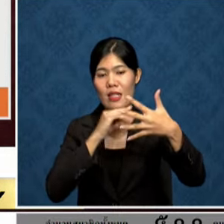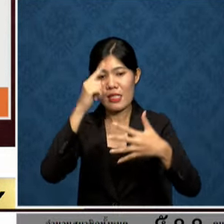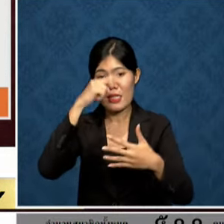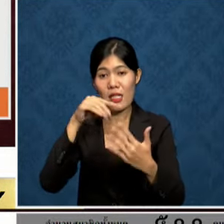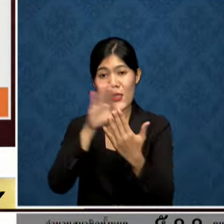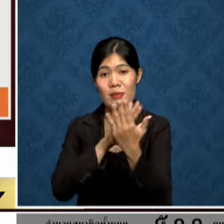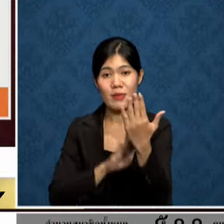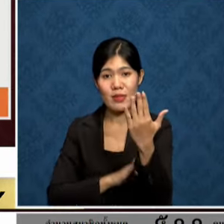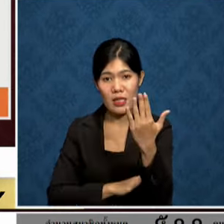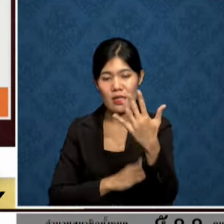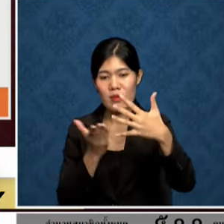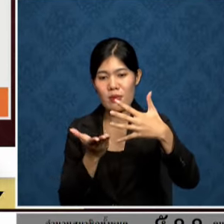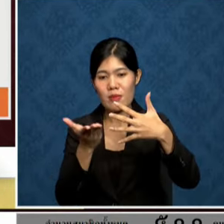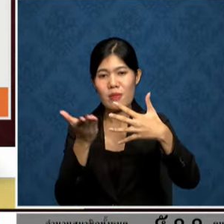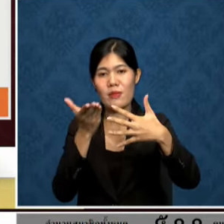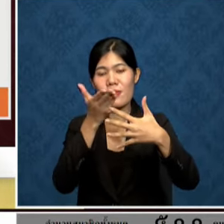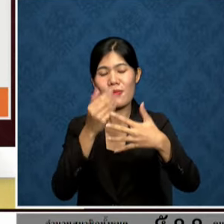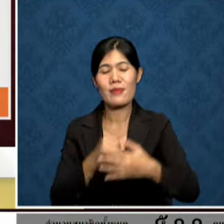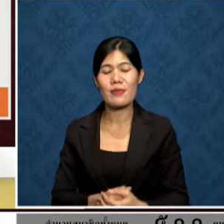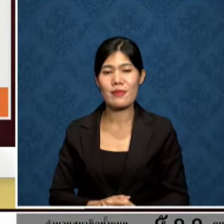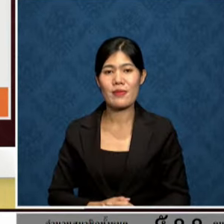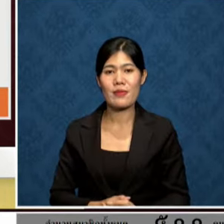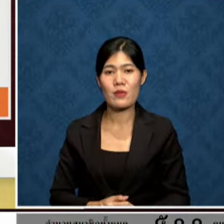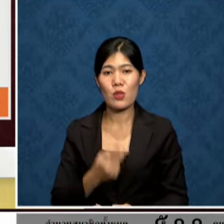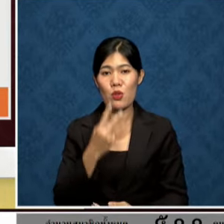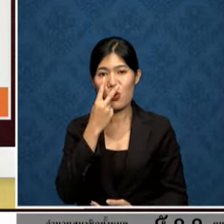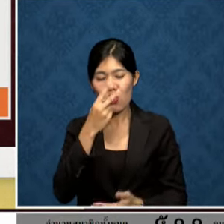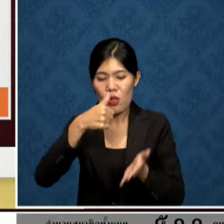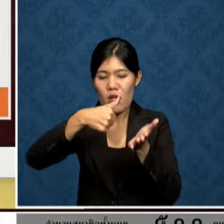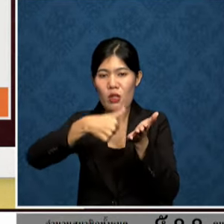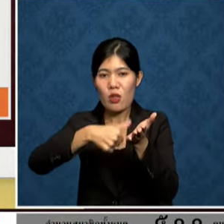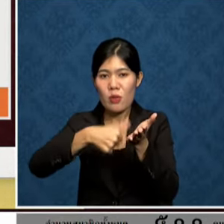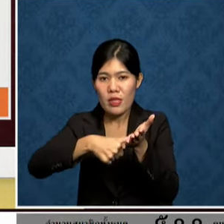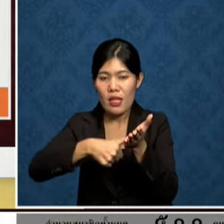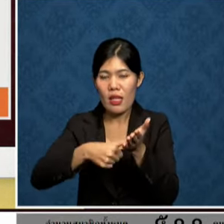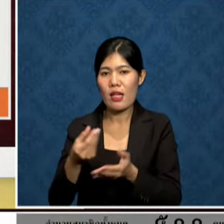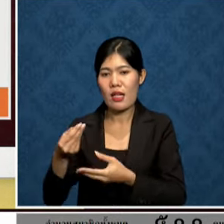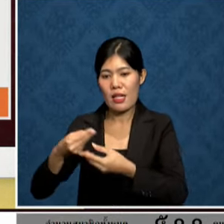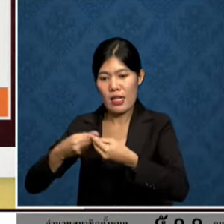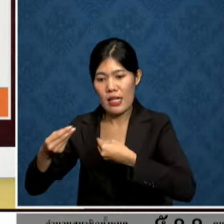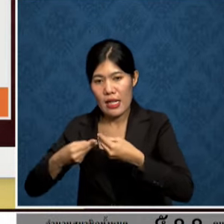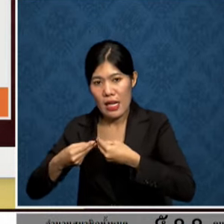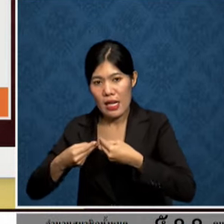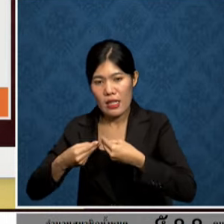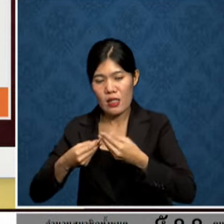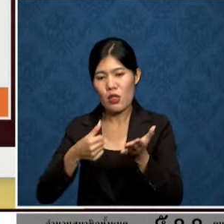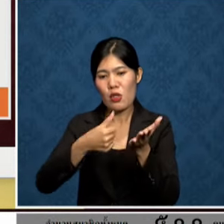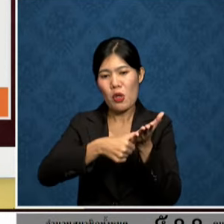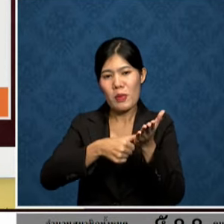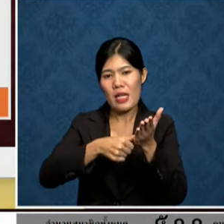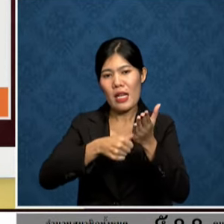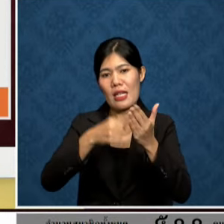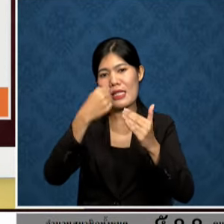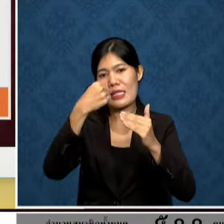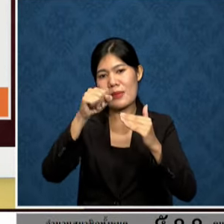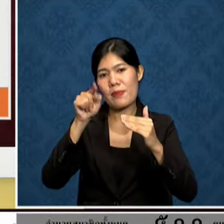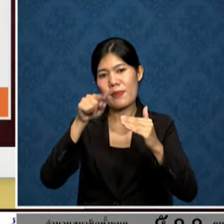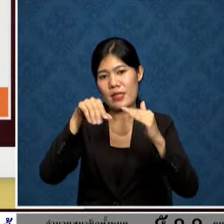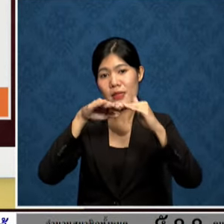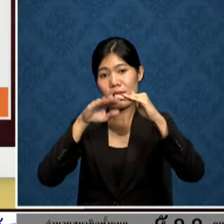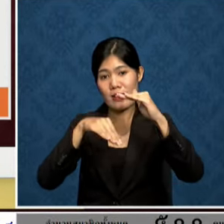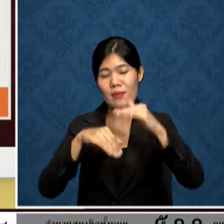เนี่ยนะคะเขาก็จะดูว่าเอ่อภาระดอกเบี้ยต่อรายได้เนี่ยต้องต้องไม่เกิน 10%ค่ะซึ่งในการอภิปรายงบ